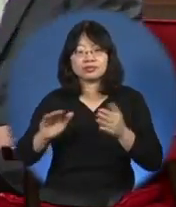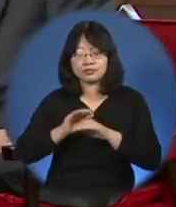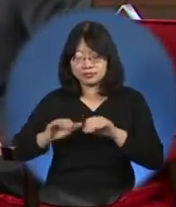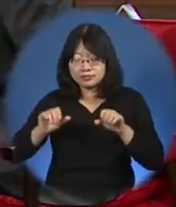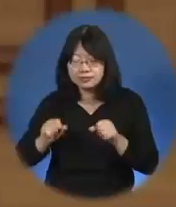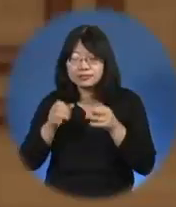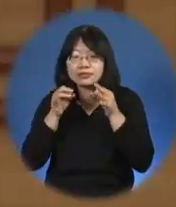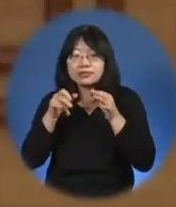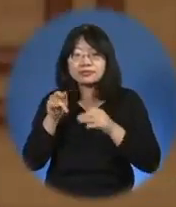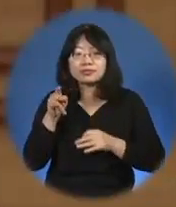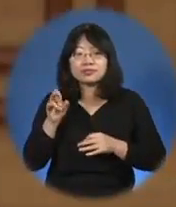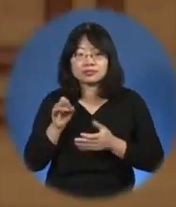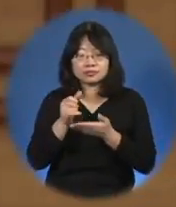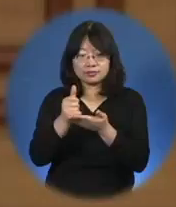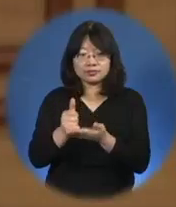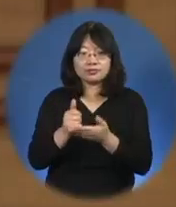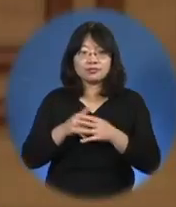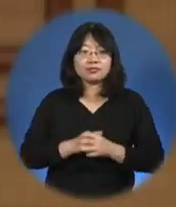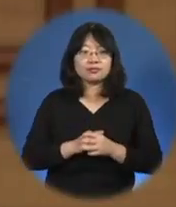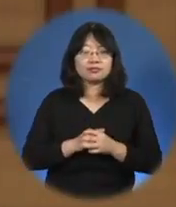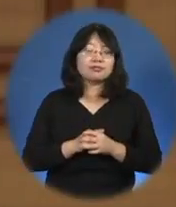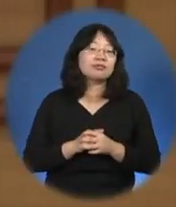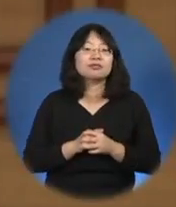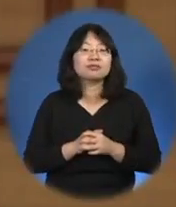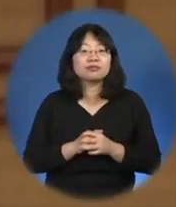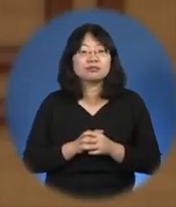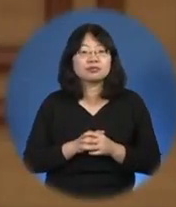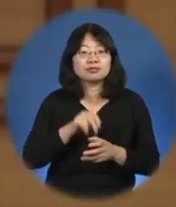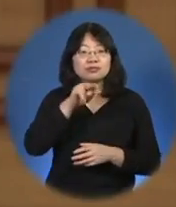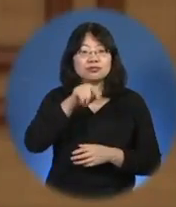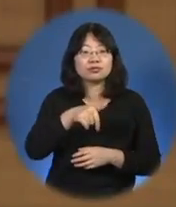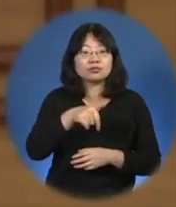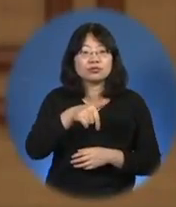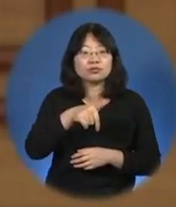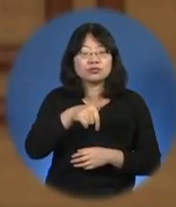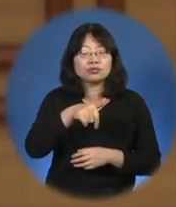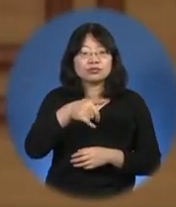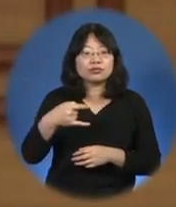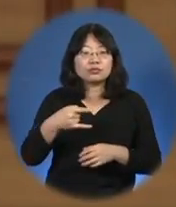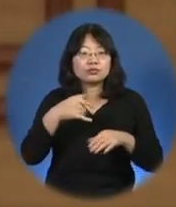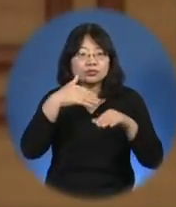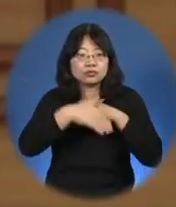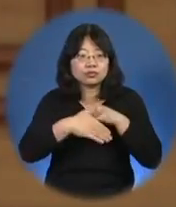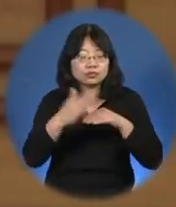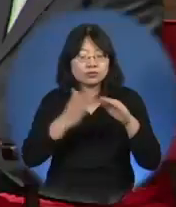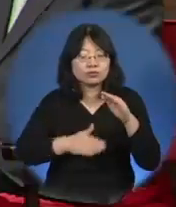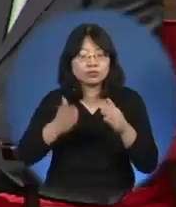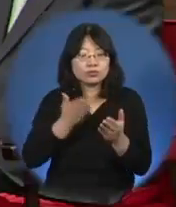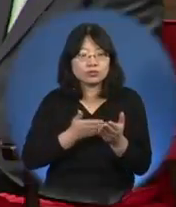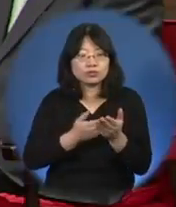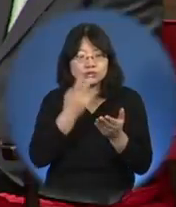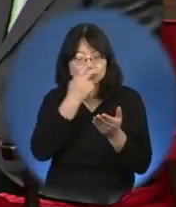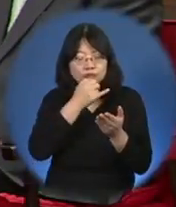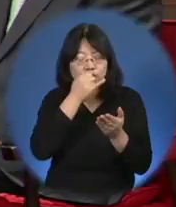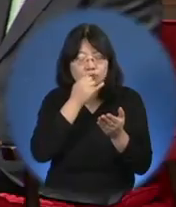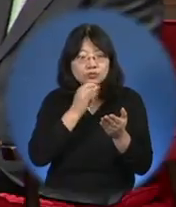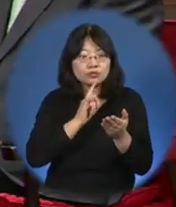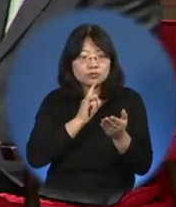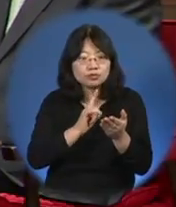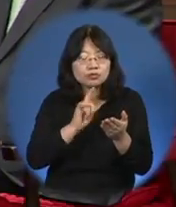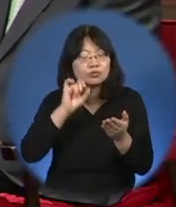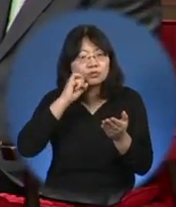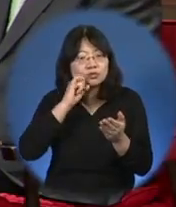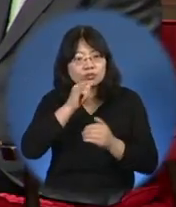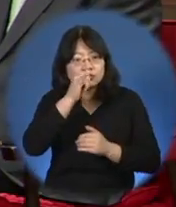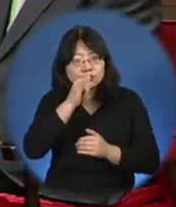예, 안녕하세요. 네. 김지영입니다. 숙의 민주주의, 숙의형 공론조사 다 사실 어려운 말이거든요.